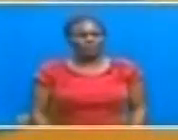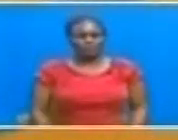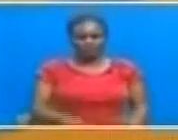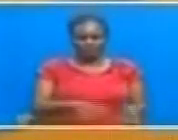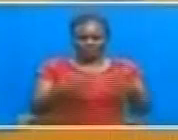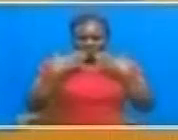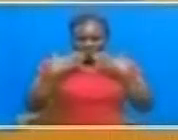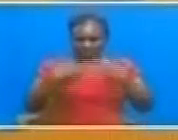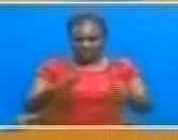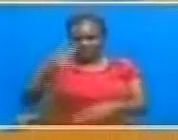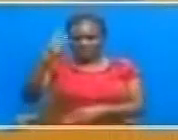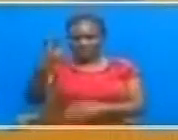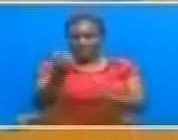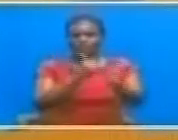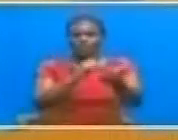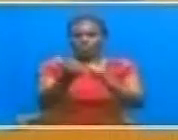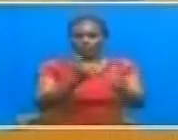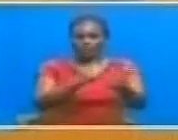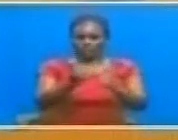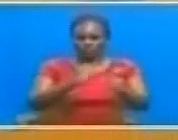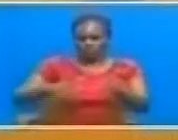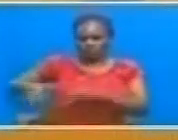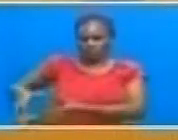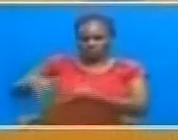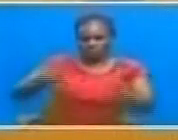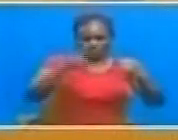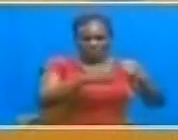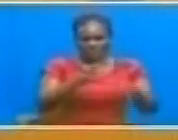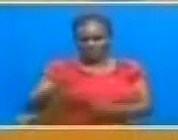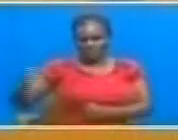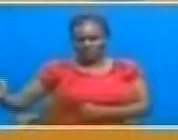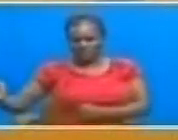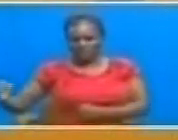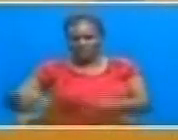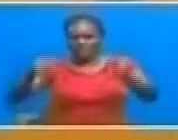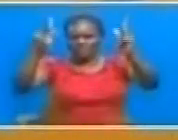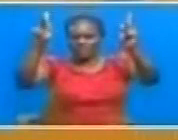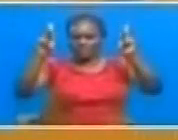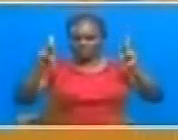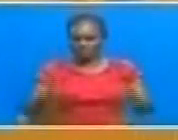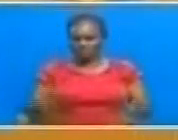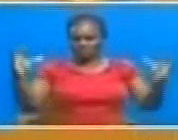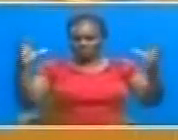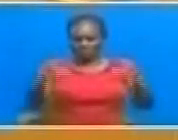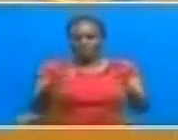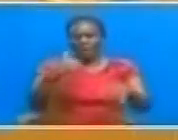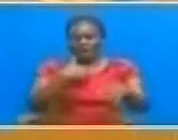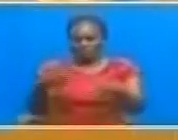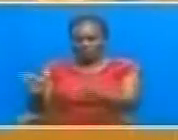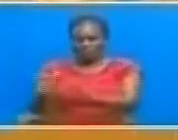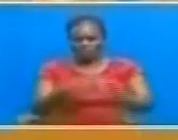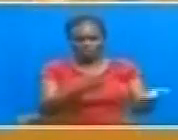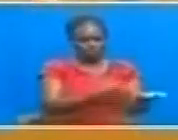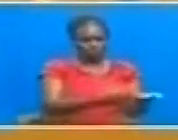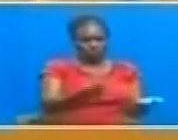Baada ya kukamilika kwa mkondo wa pili wa msururu wa taifa wa raga ya wachezaji saba kila upande mjini Kisumu, timu zitapata muda wa wiki mbili